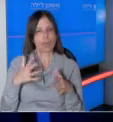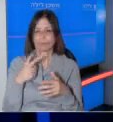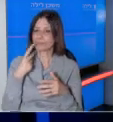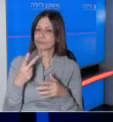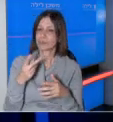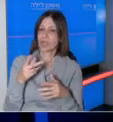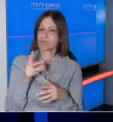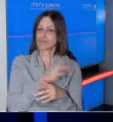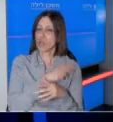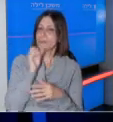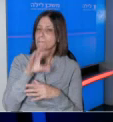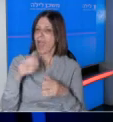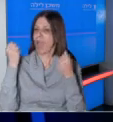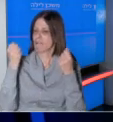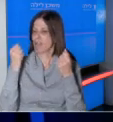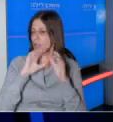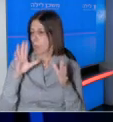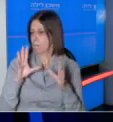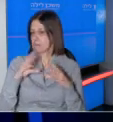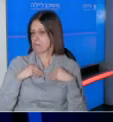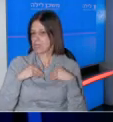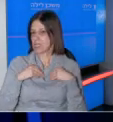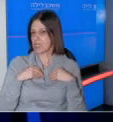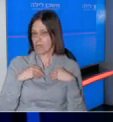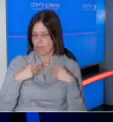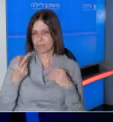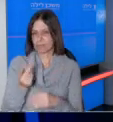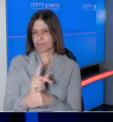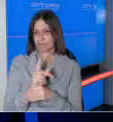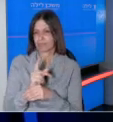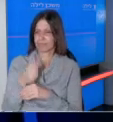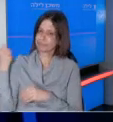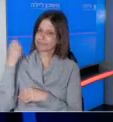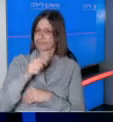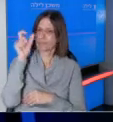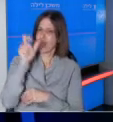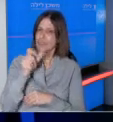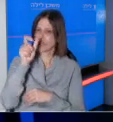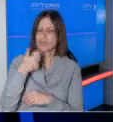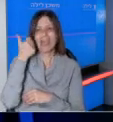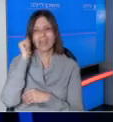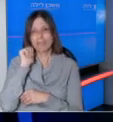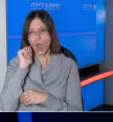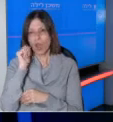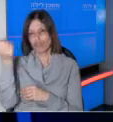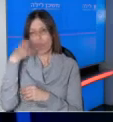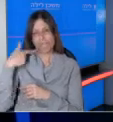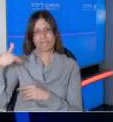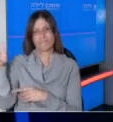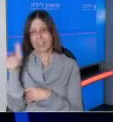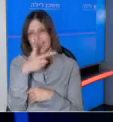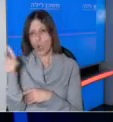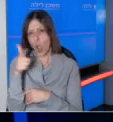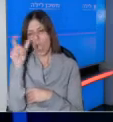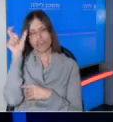המשטרה מגיעה להפגנה, לא מתאים להם, בואו נטרח, חלאים אנשים. אני רק אגיד משהו, אתמול... שלחו לי וידאו שאישה